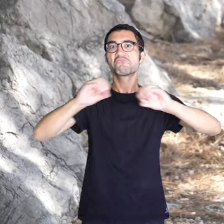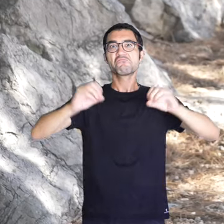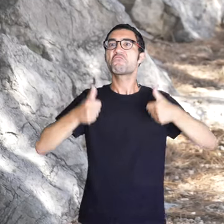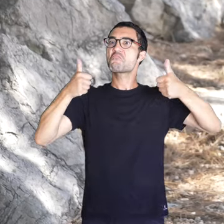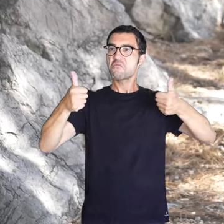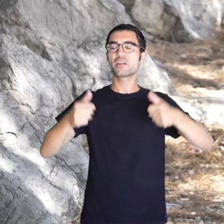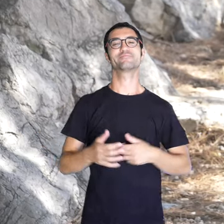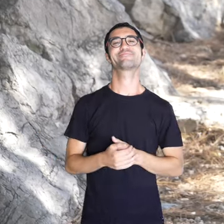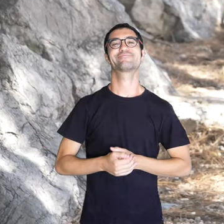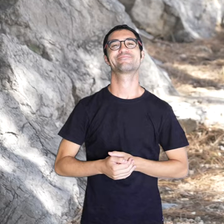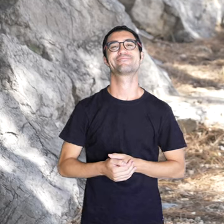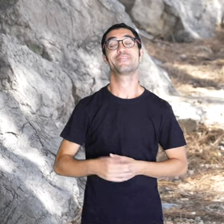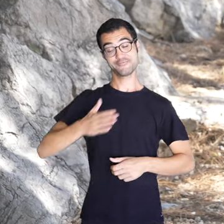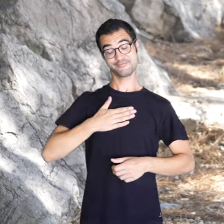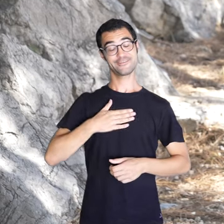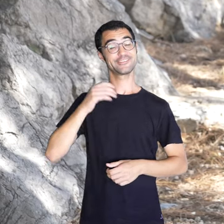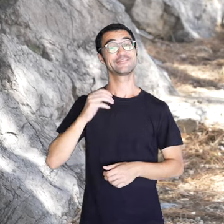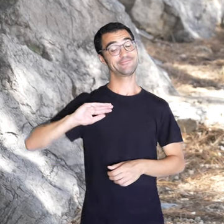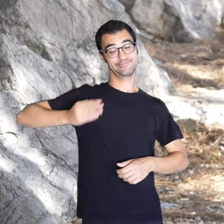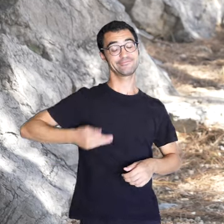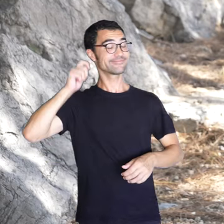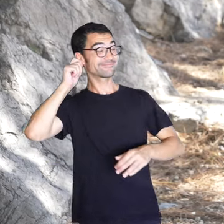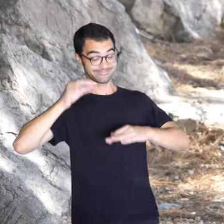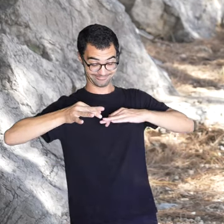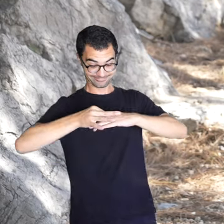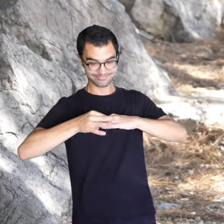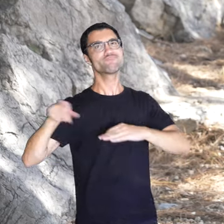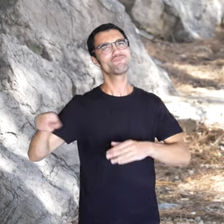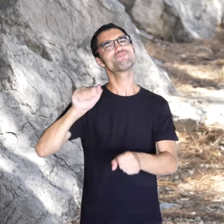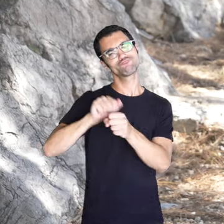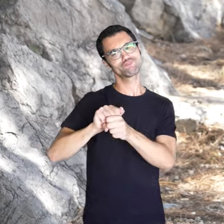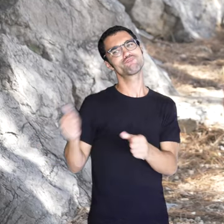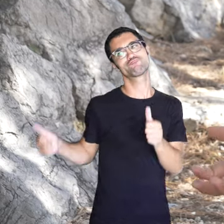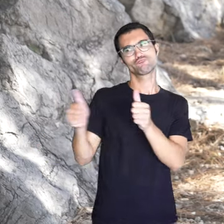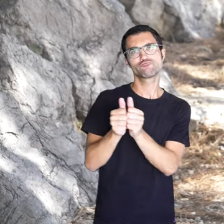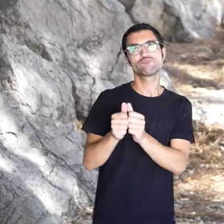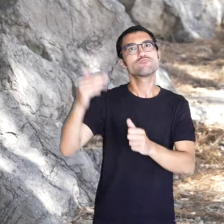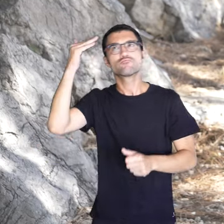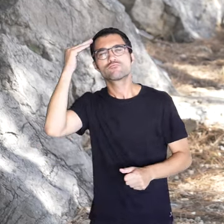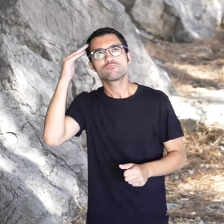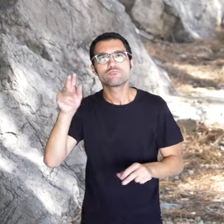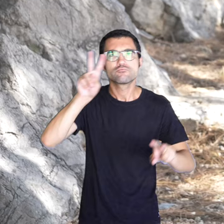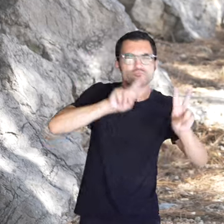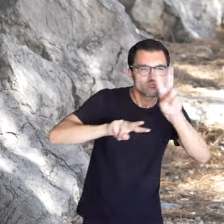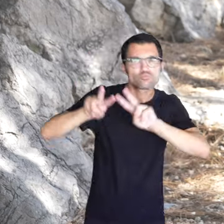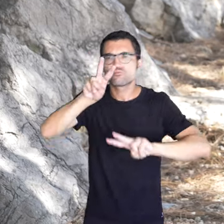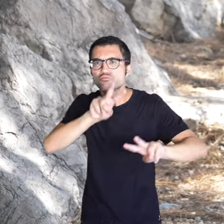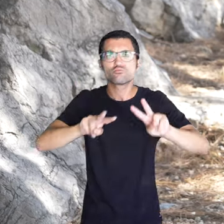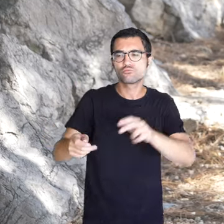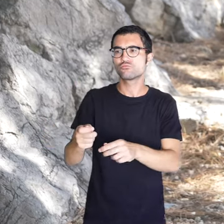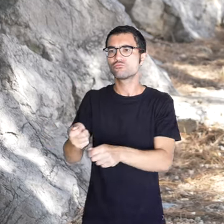pesca, i ella sí que sempre ha estat molt de vora per tema de diversificació, tema d'ajuda,